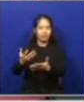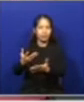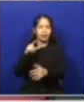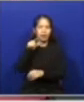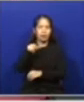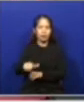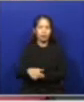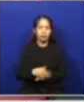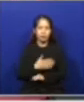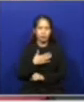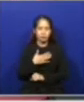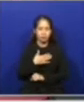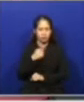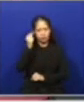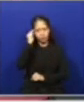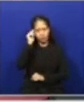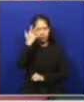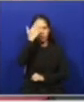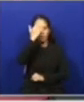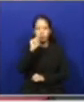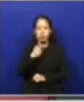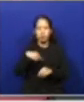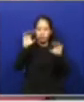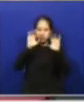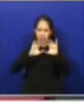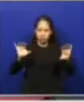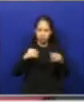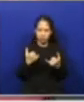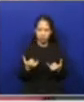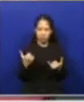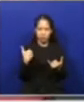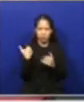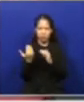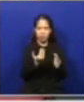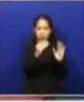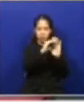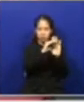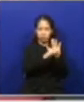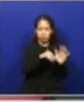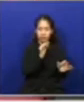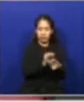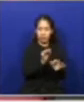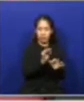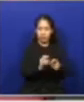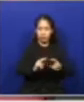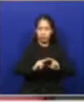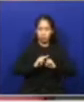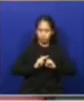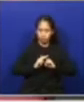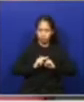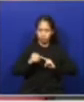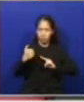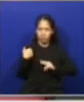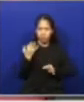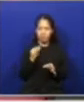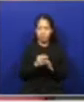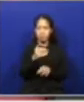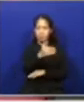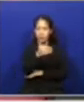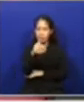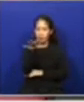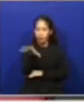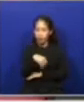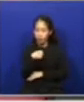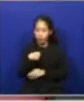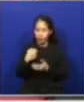ดิฉันไม่เข้าใจว่าทำไมรัฐบาลยังคงใช้กลไกของธนาคารเอกชนยังคงใช้แบงก์ชาติมาแก้ไขปัญห